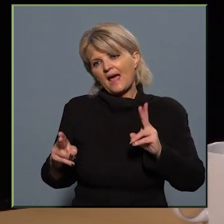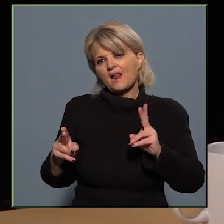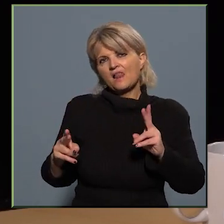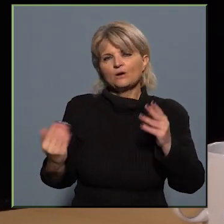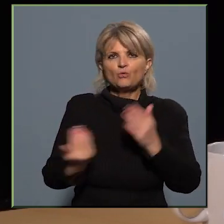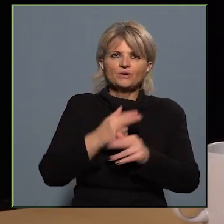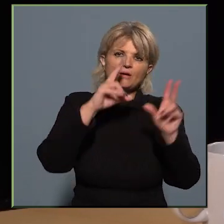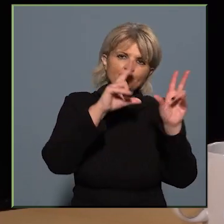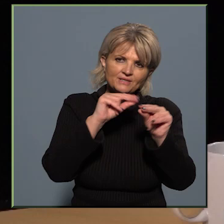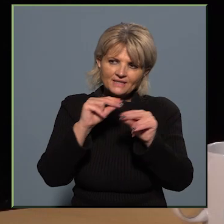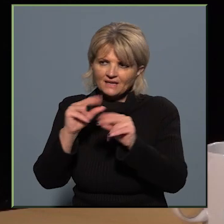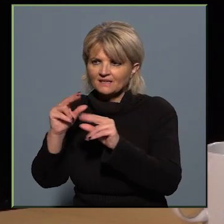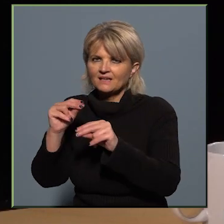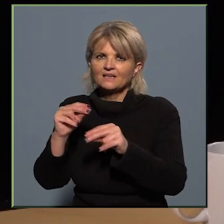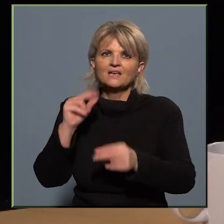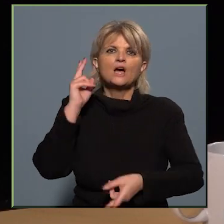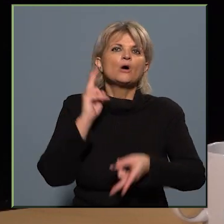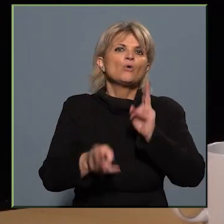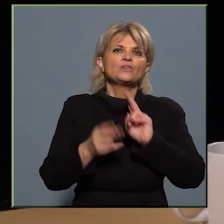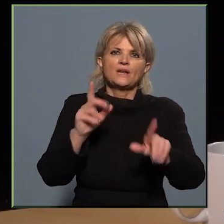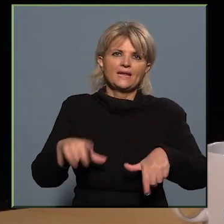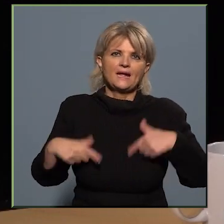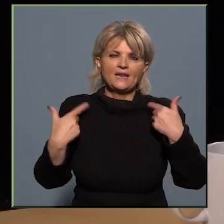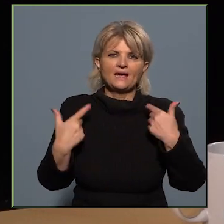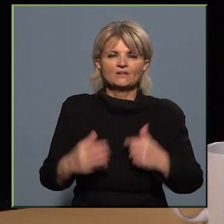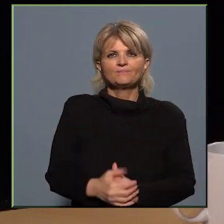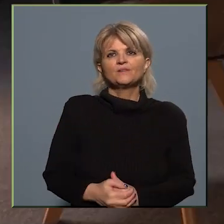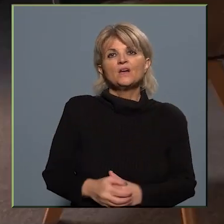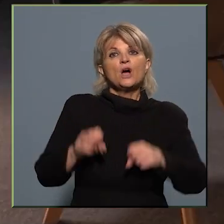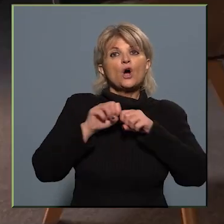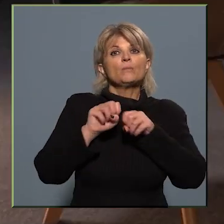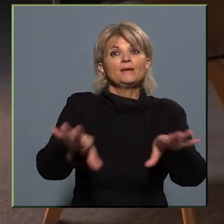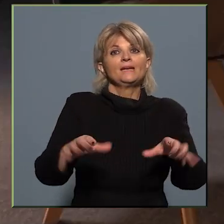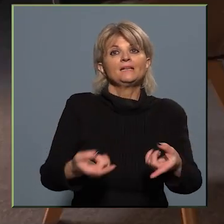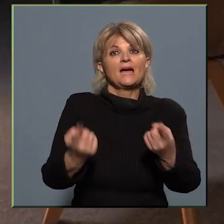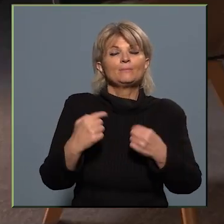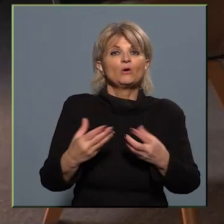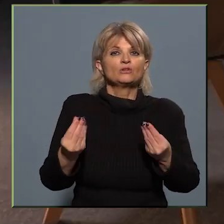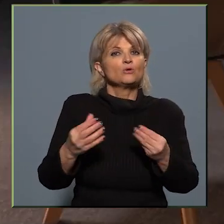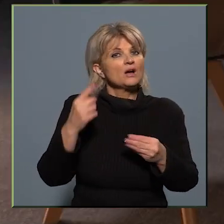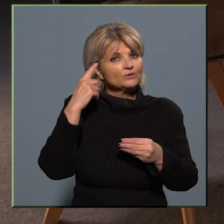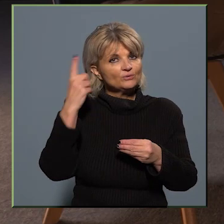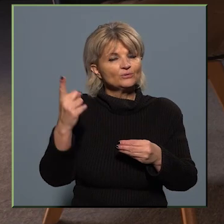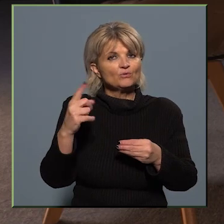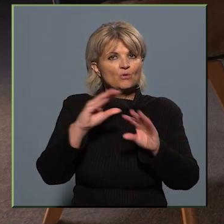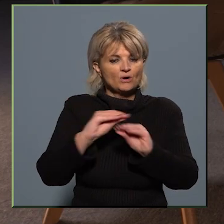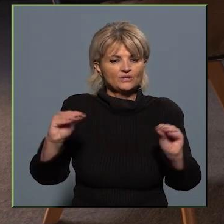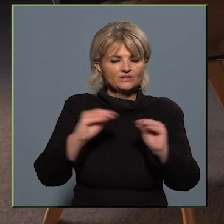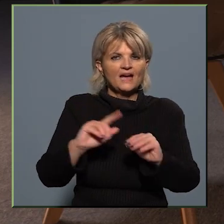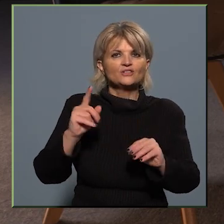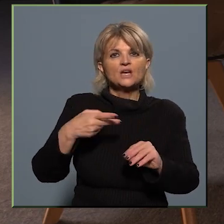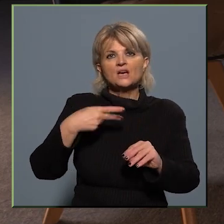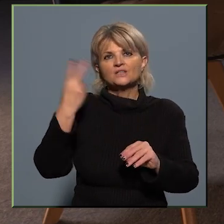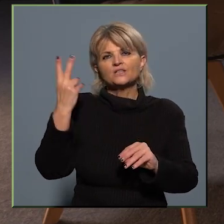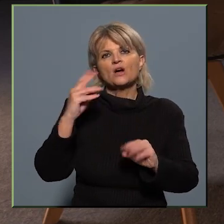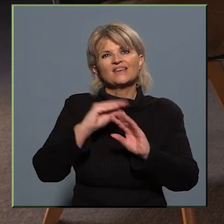a mindennapjaikat, hiszen a közoktatás szereplőiről viszonylag sokat tudunk, a média világában nagyon erősen ott vannak, míg a szakképzőkről